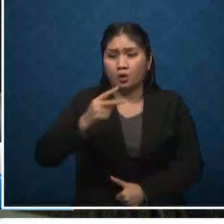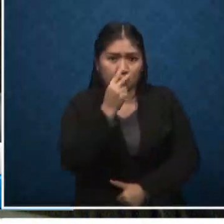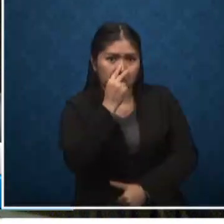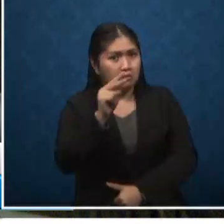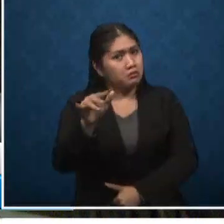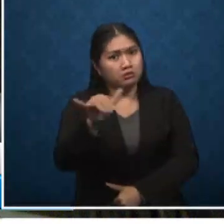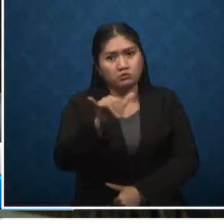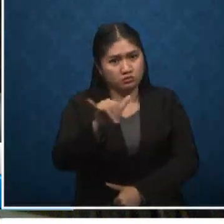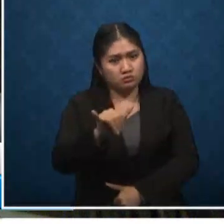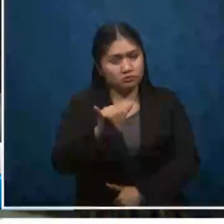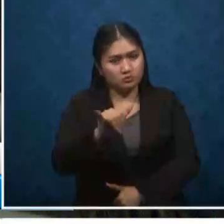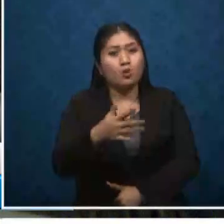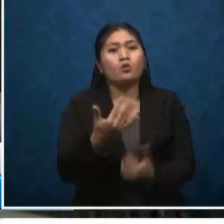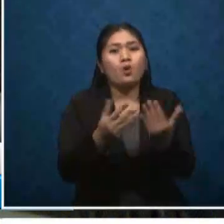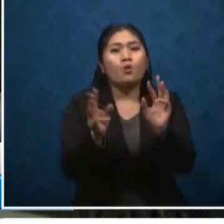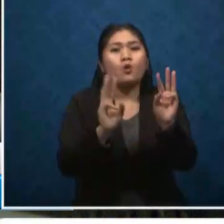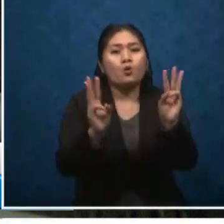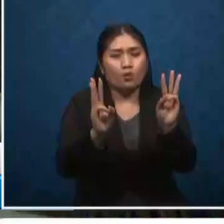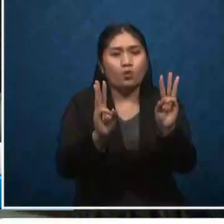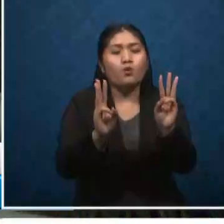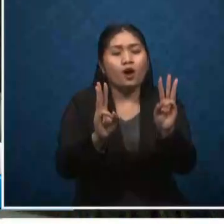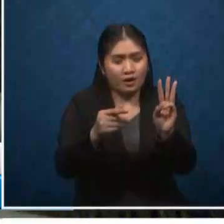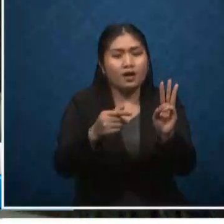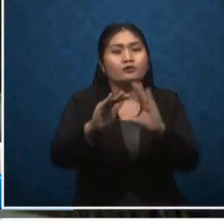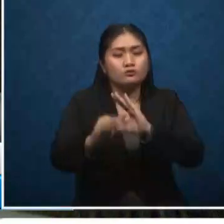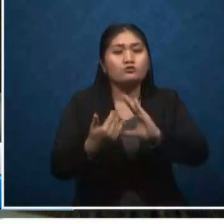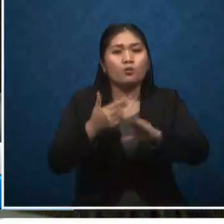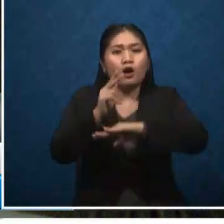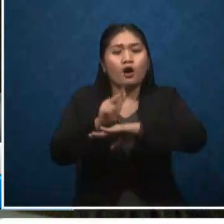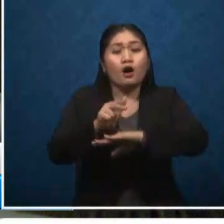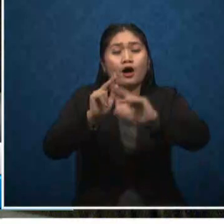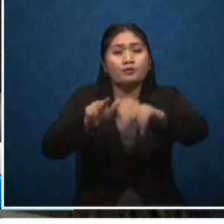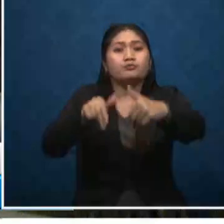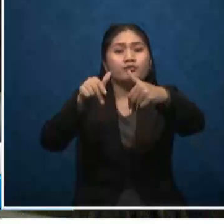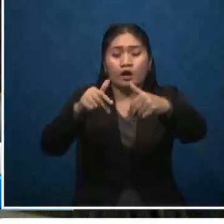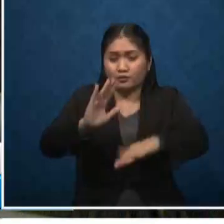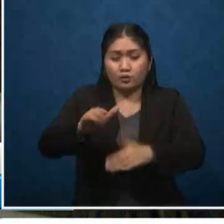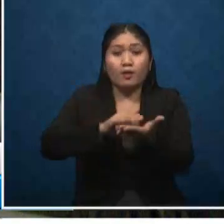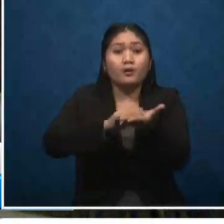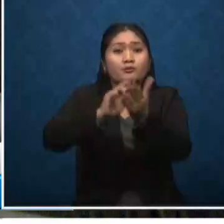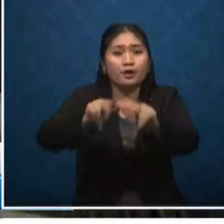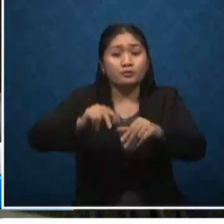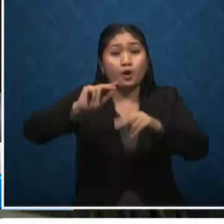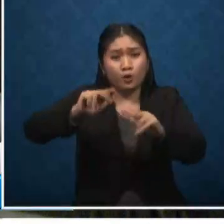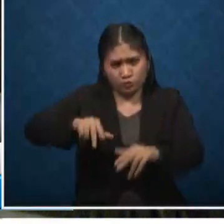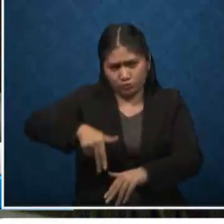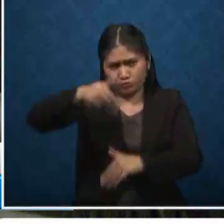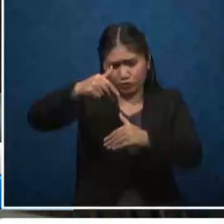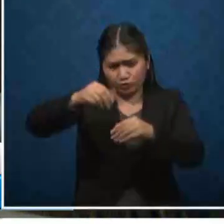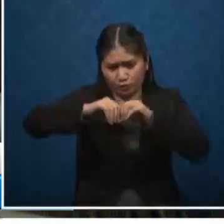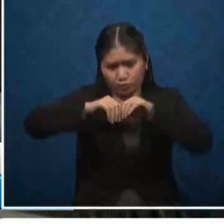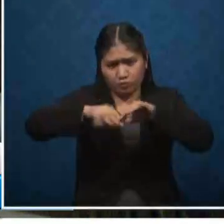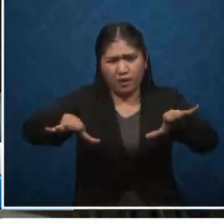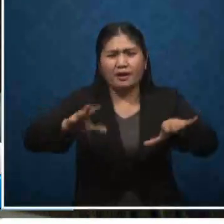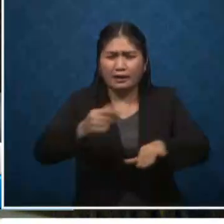พราะว่างๆก็ส่งมาให้เปิดในสภาหรืออะไรหรือมาให้กรรมาธิการได้เห็นรูปธ